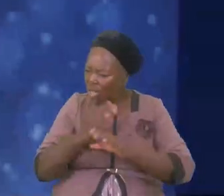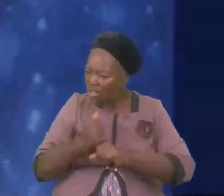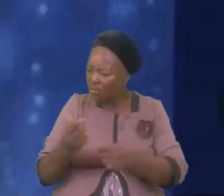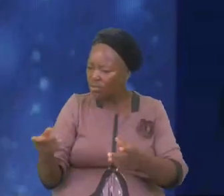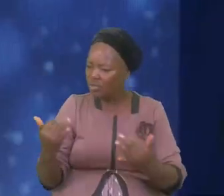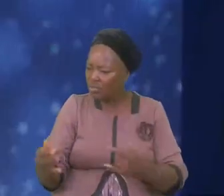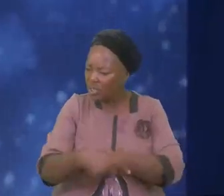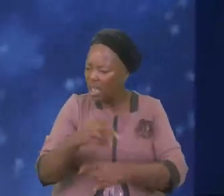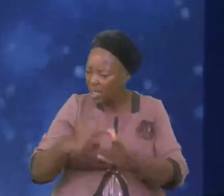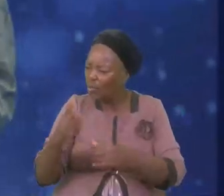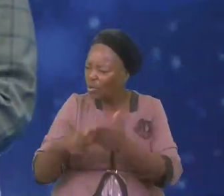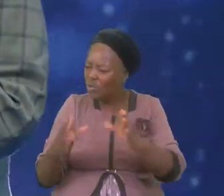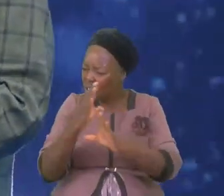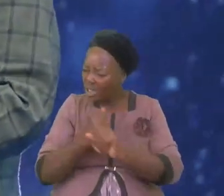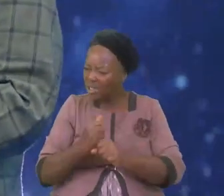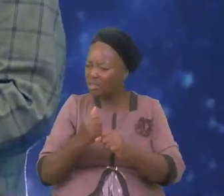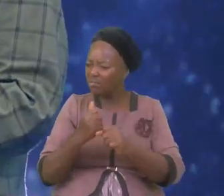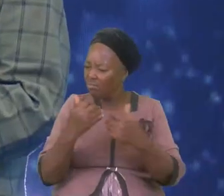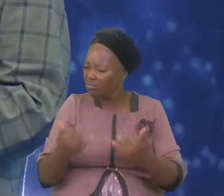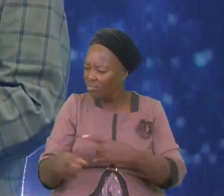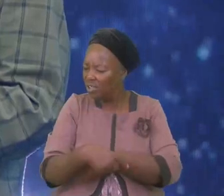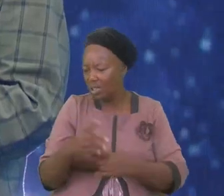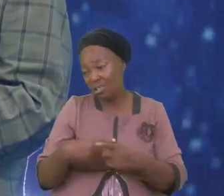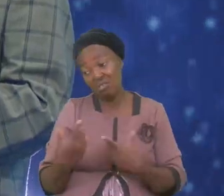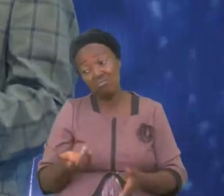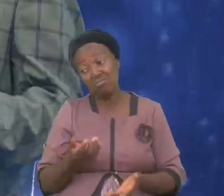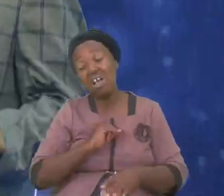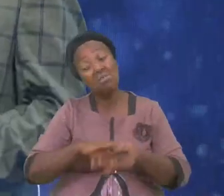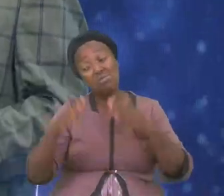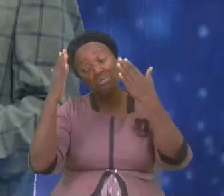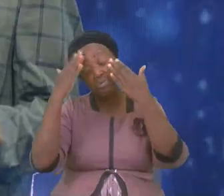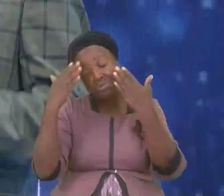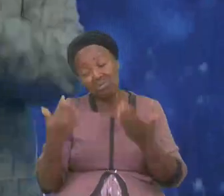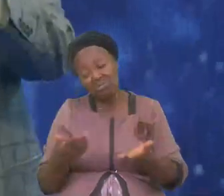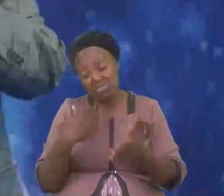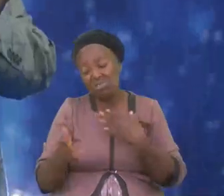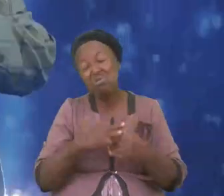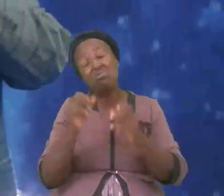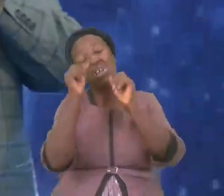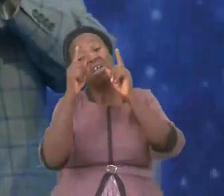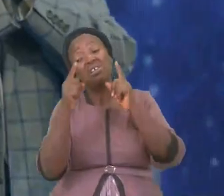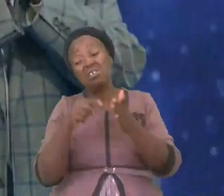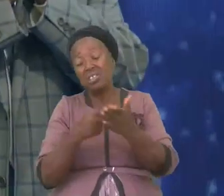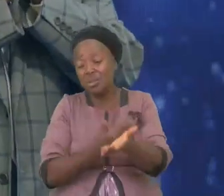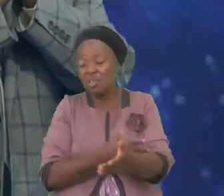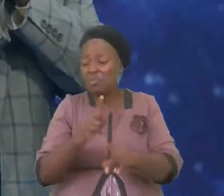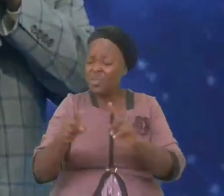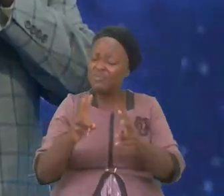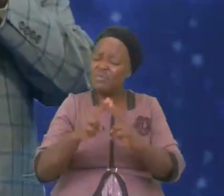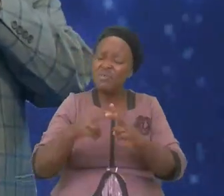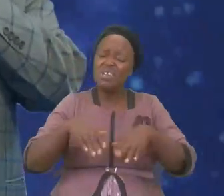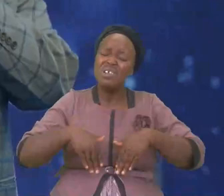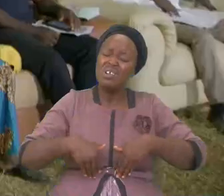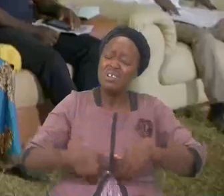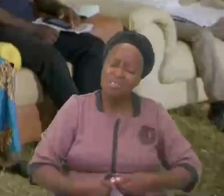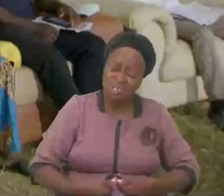vas réaliser aujourd'hui? Et qu'est-ce que tu vas atteindre aujourd'hui? Tu dis, ah, je ne sais pas, hein. Même si je viens de me lever, je suis tellement fatigué, je suis faible.